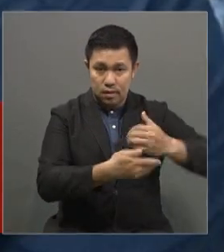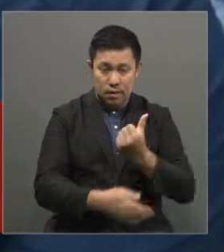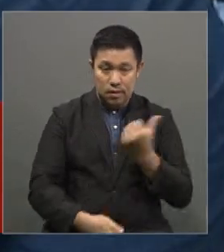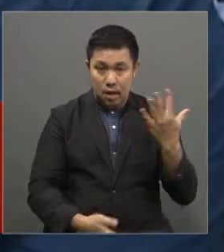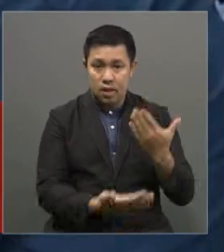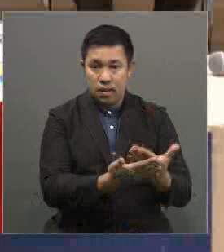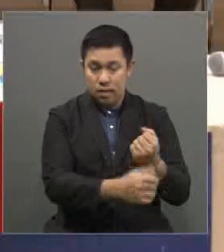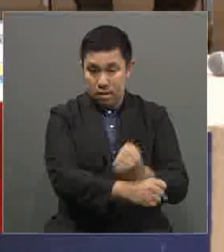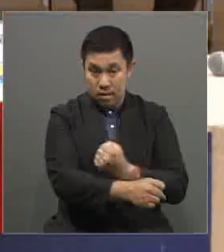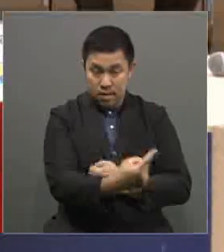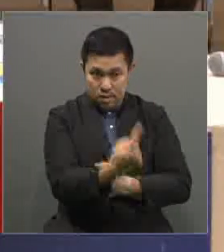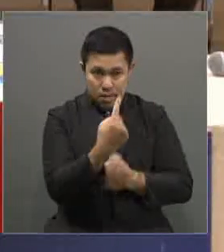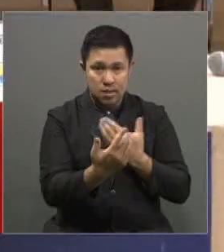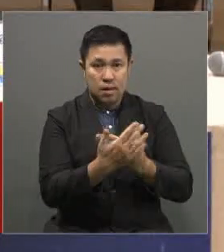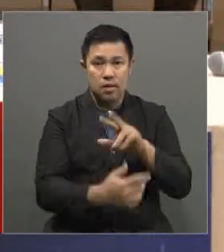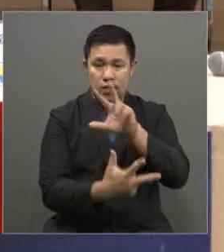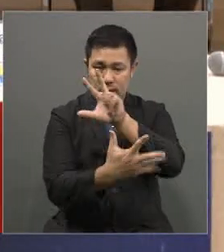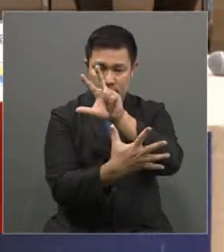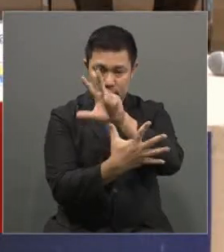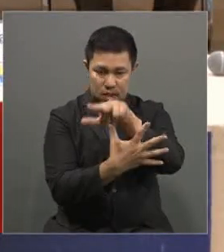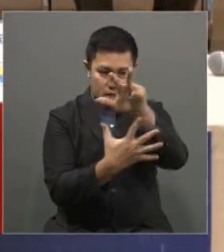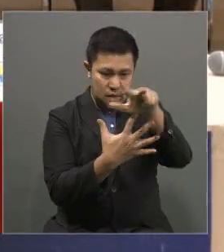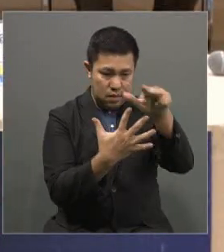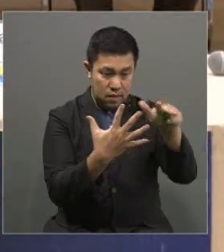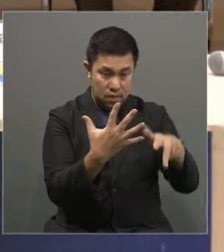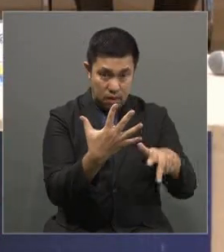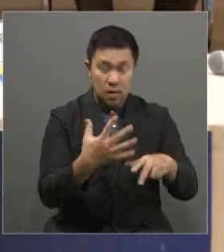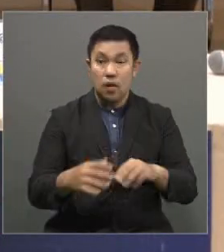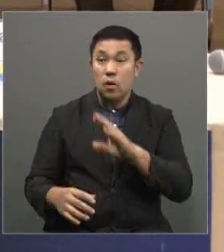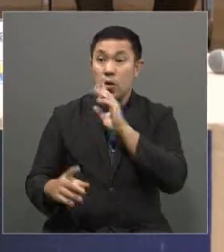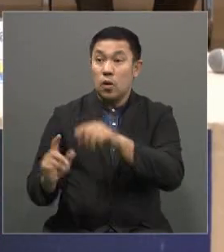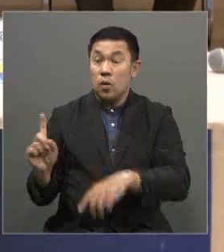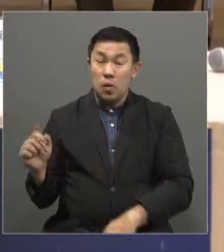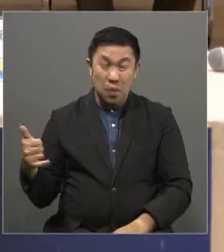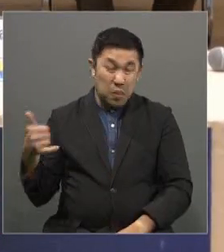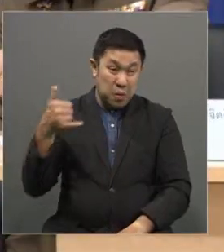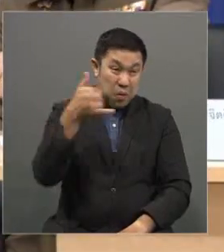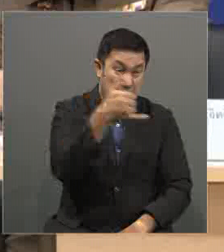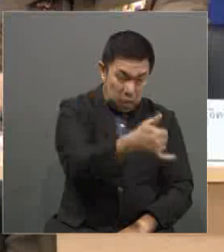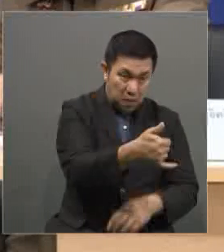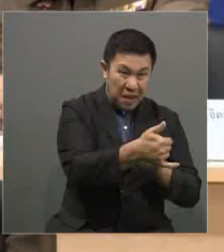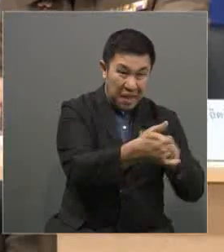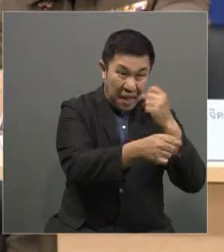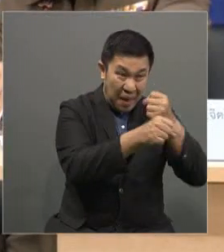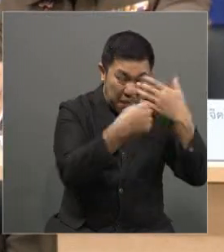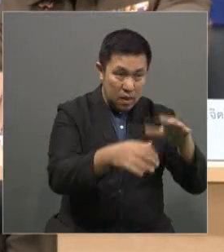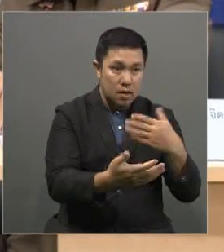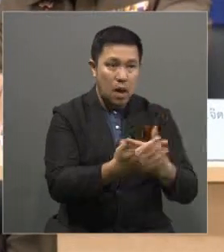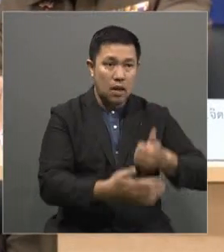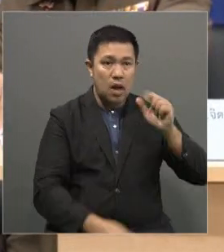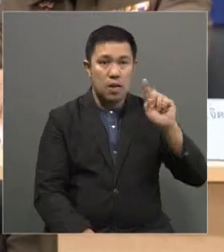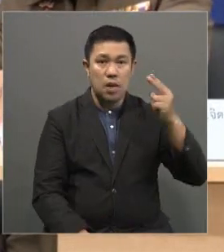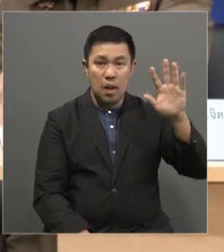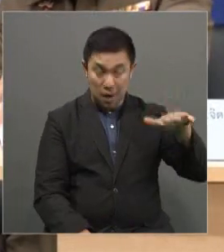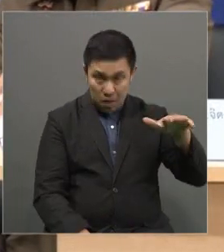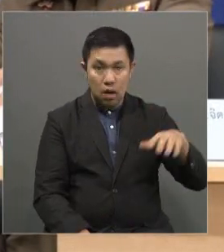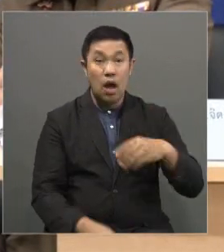ตอบแทนบัญชีละ 3,000บาทเท่ากับว่าม้า 1คนเดินทางข้ามไปทีได้มาแล้ว 15,000ซึ่งทำแบบเนี้ยมากว่า 1ปีนะ